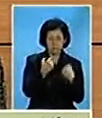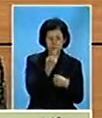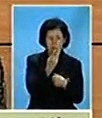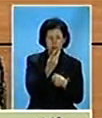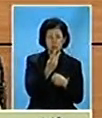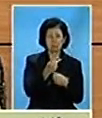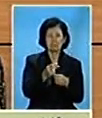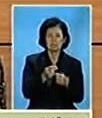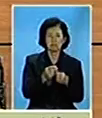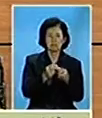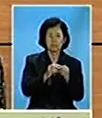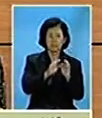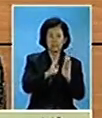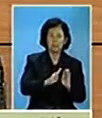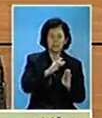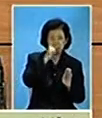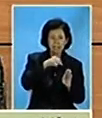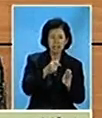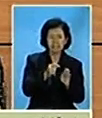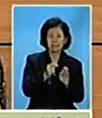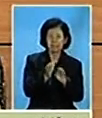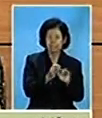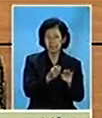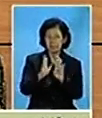ครับเพื่อบันทึกไว้นะครับว่าเป็น